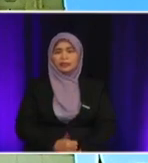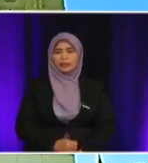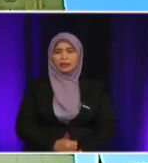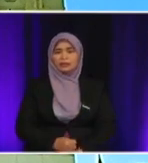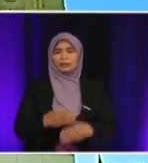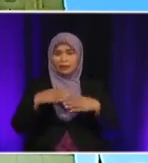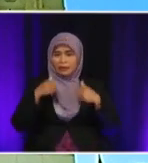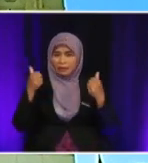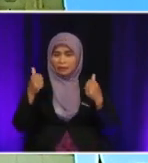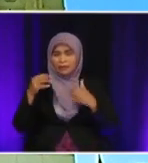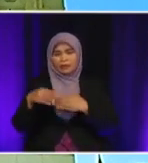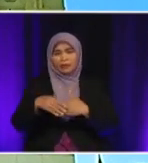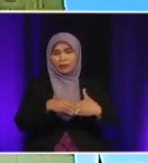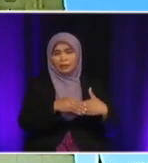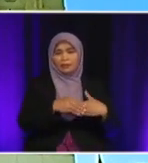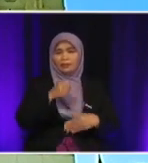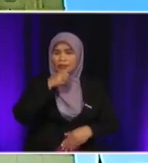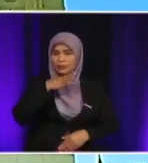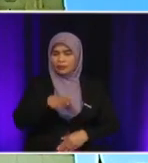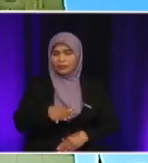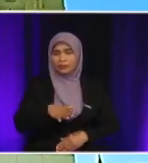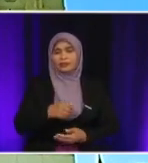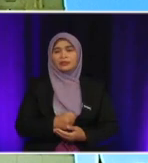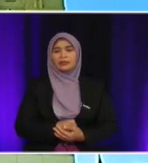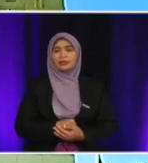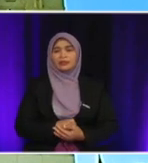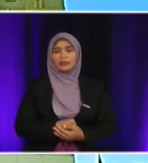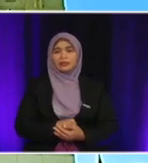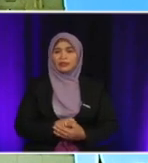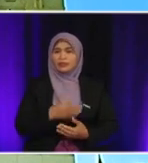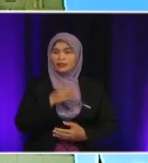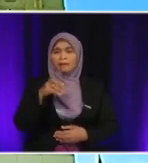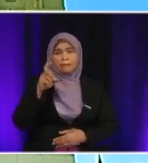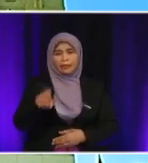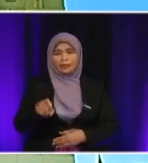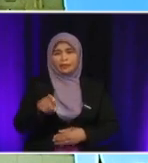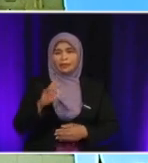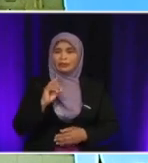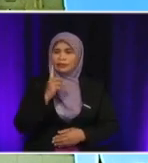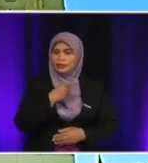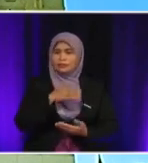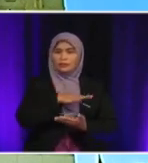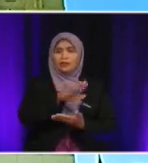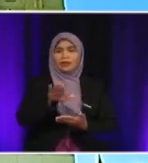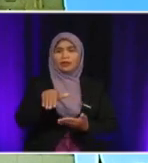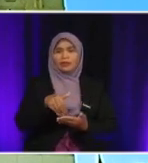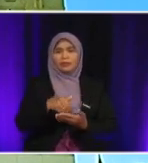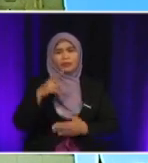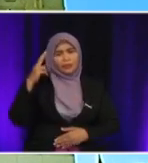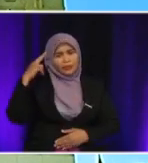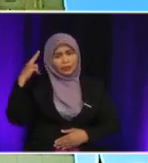hebatnya kepemimpinan Nabi Muhammad shallallahu alaihi wasallam dan pastinya kita semua